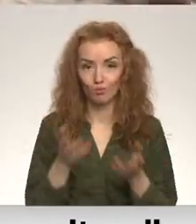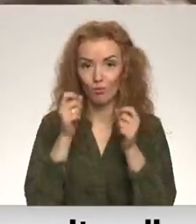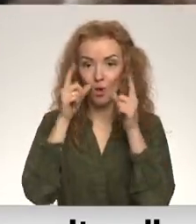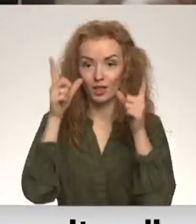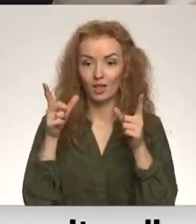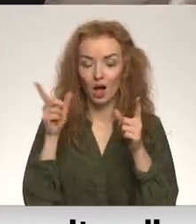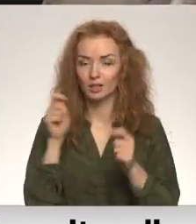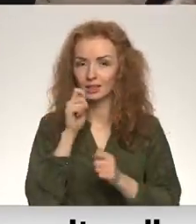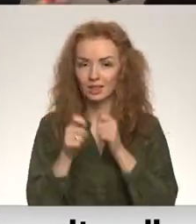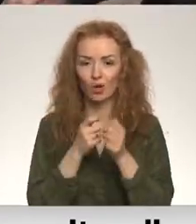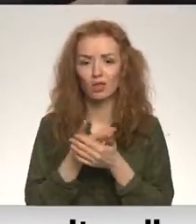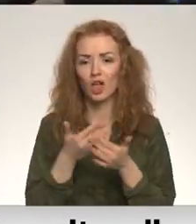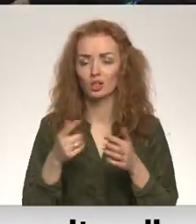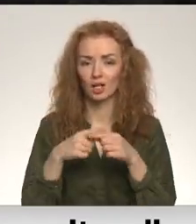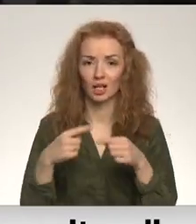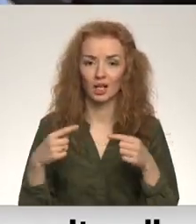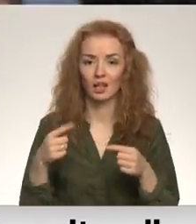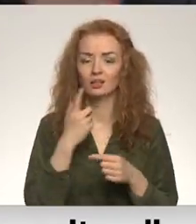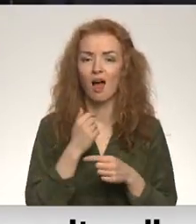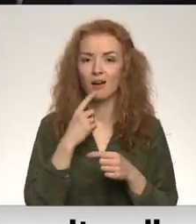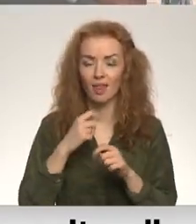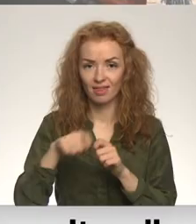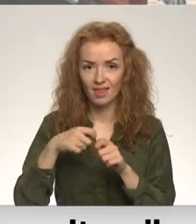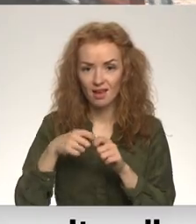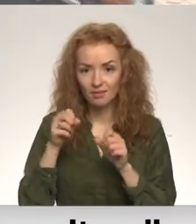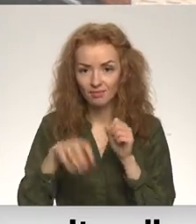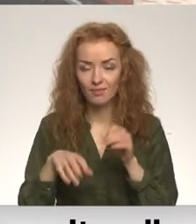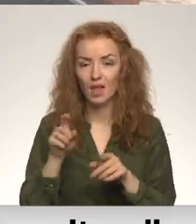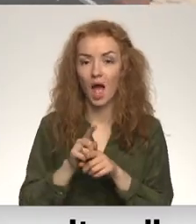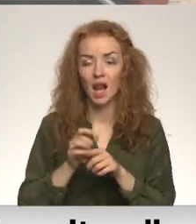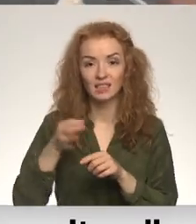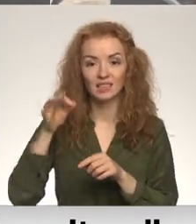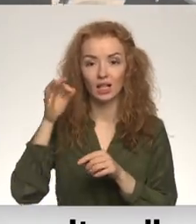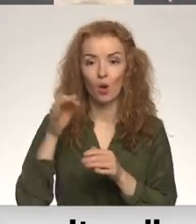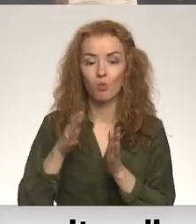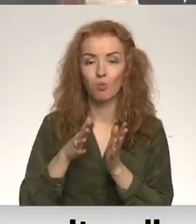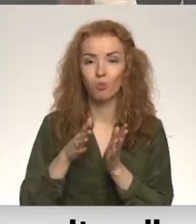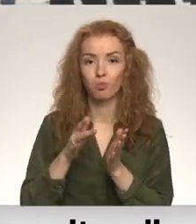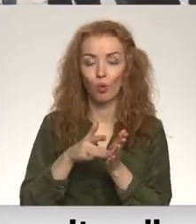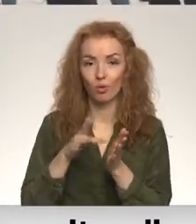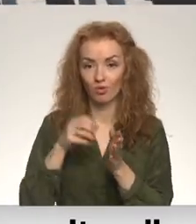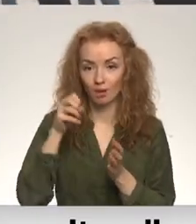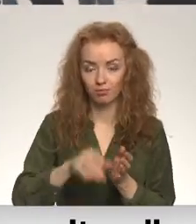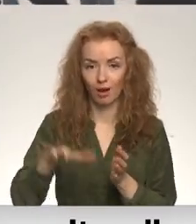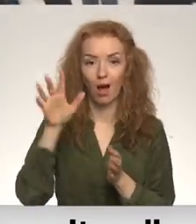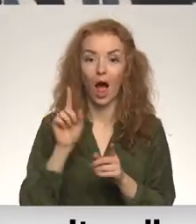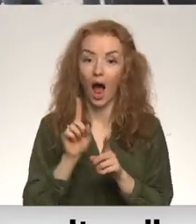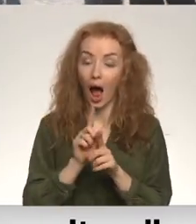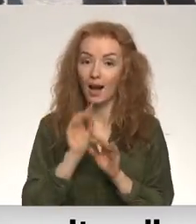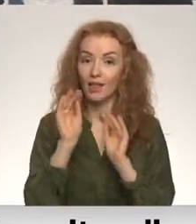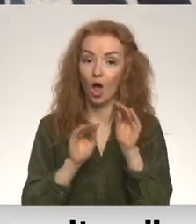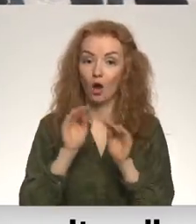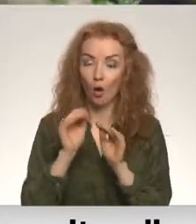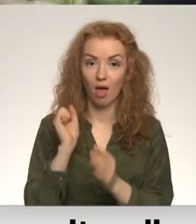ziedoja dažādas lietas, sākot no sarkaniem diedziņiem līdz dzintara putekļiem. Tradīcija ir arī dekorēt pludmales